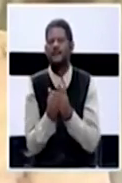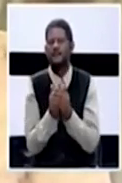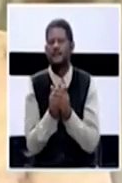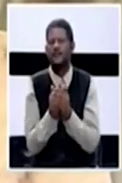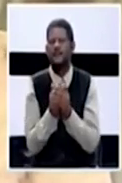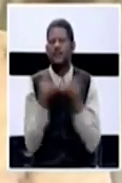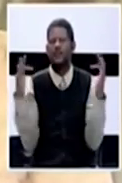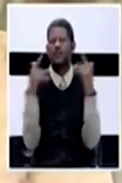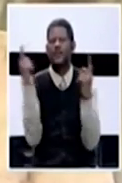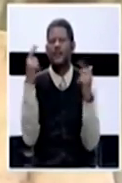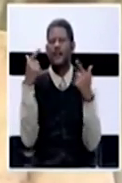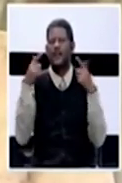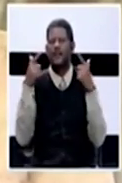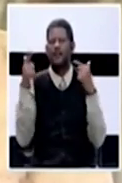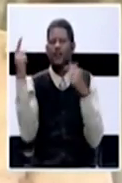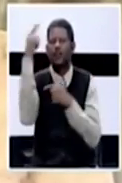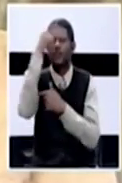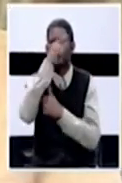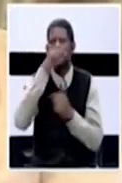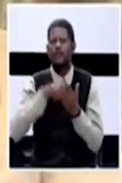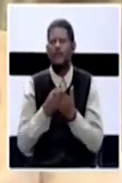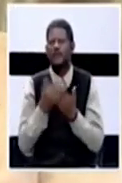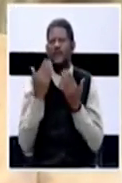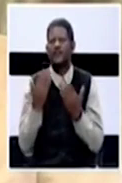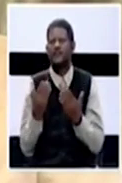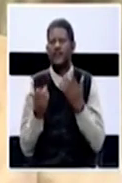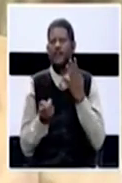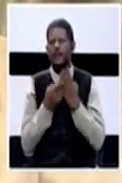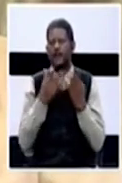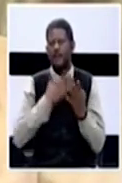ኩናት ኣጋጢምና ውዒልና ማለት እዩ። ሕጂ ረብዓይ ርእሰይ